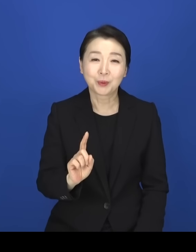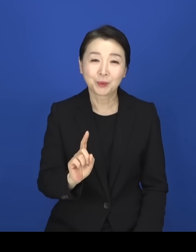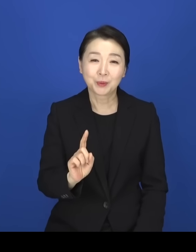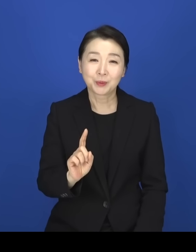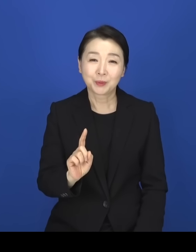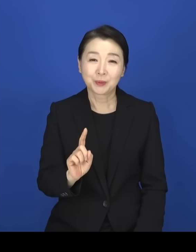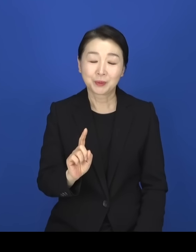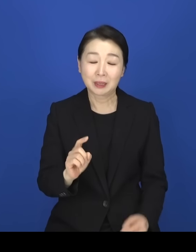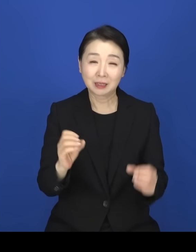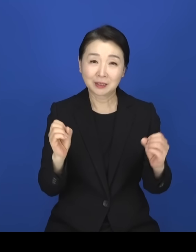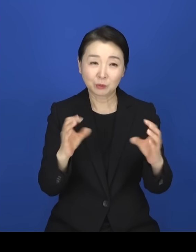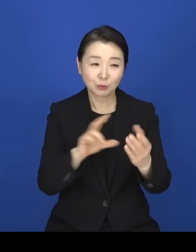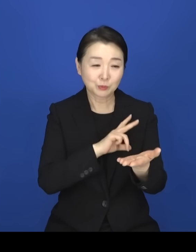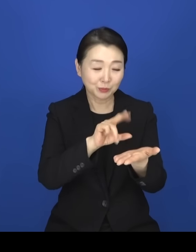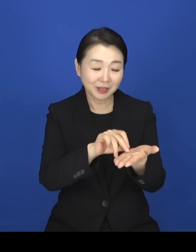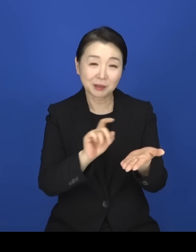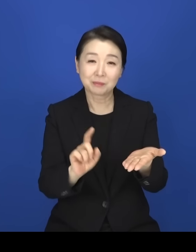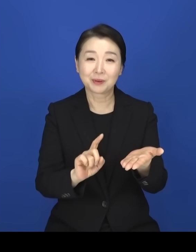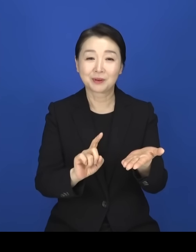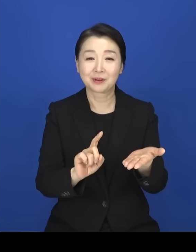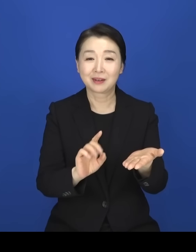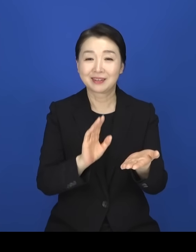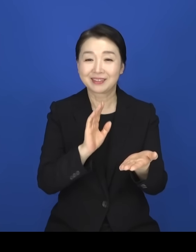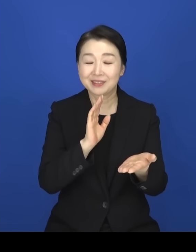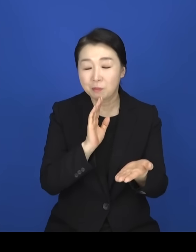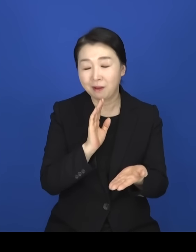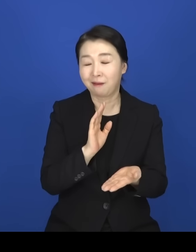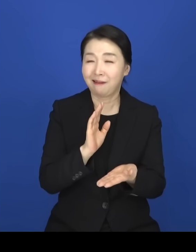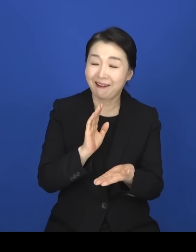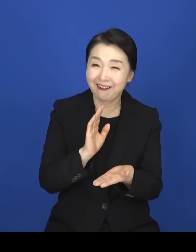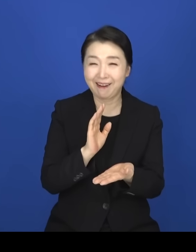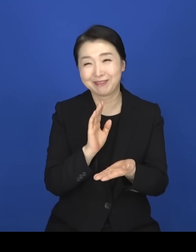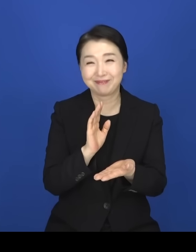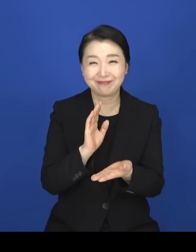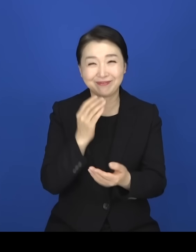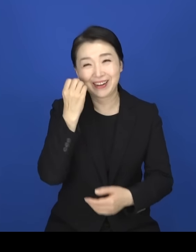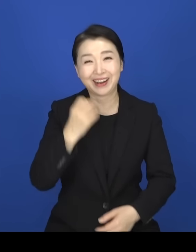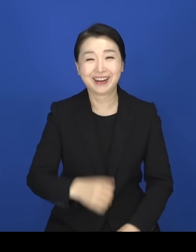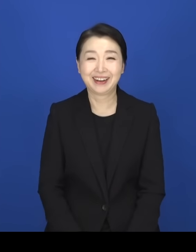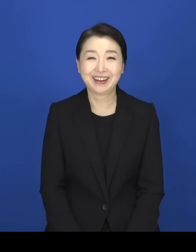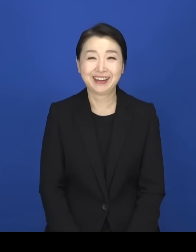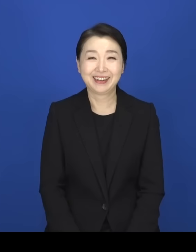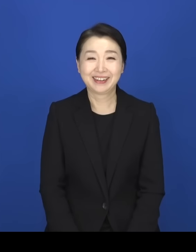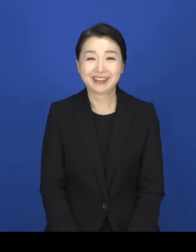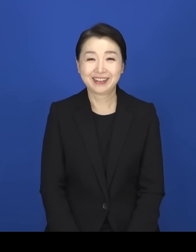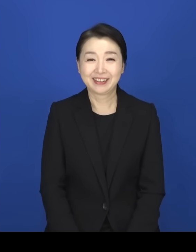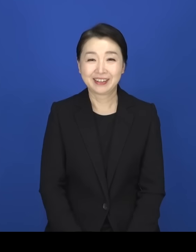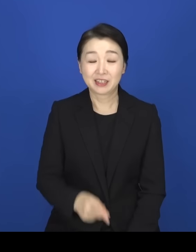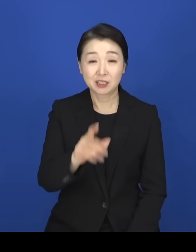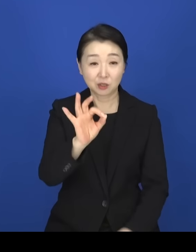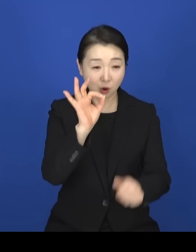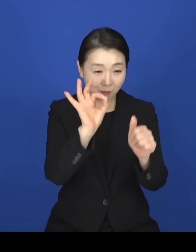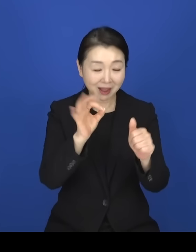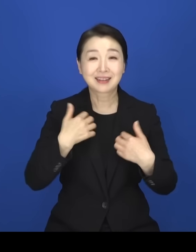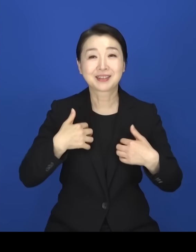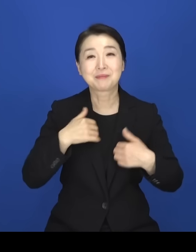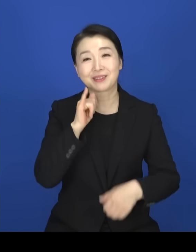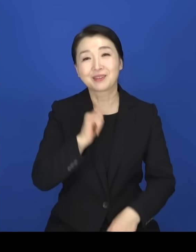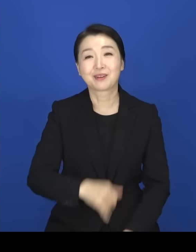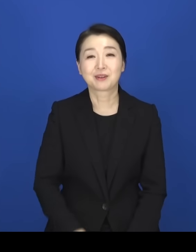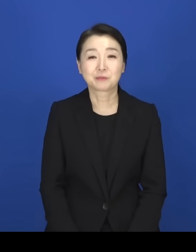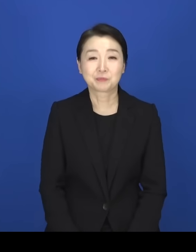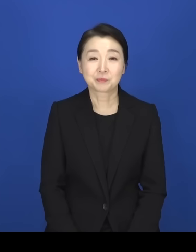나누는 이 토크의 주제가 네네네. 참 참신하다는 생각이 들고 그죠. 정범균 씨를 좀 보는 재미가 좀 있을 것 같아요. 저는.